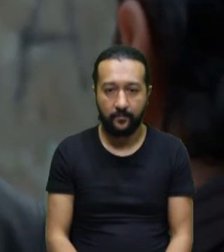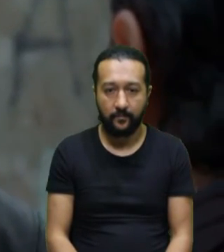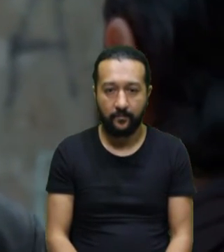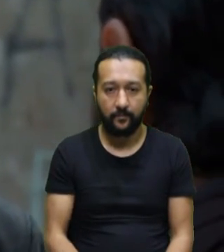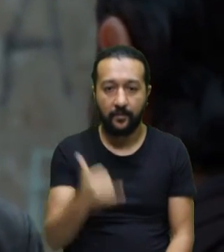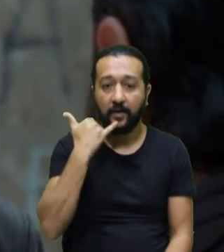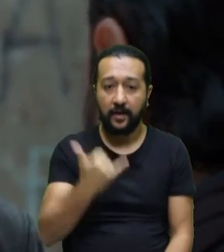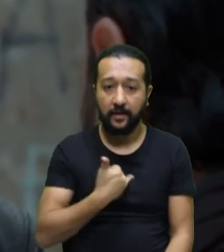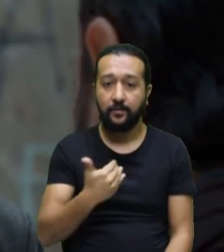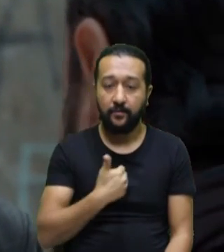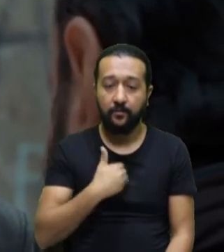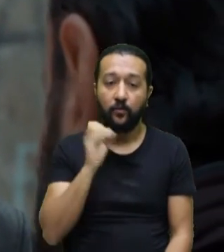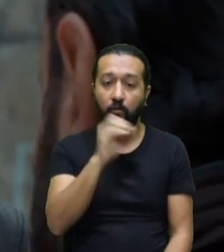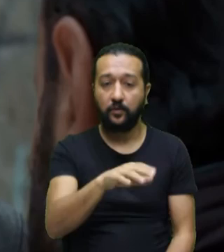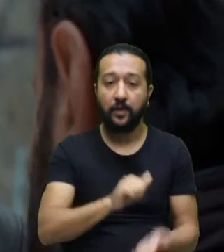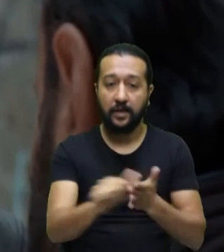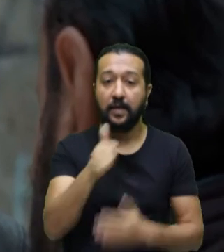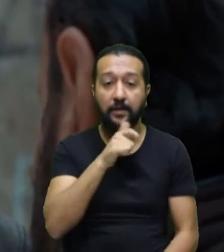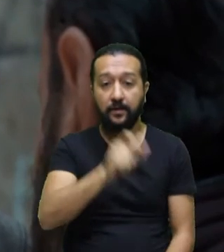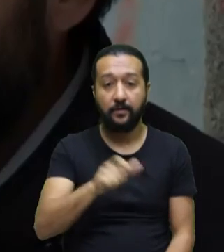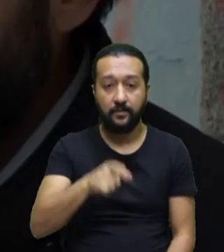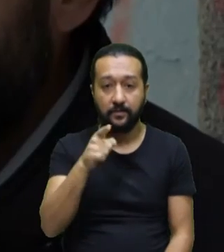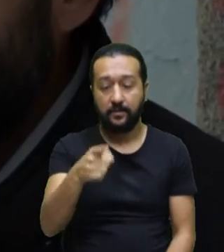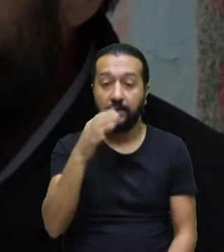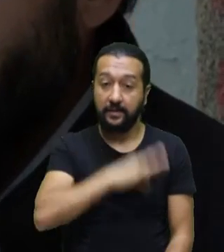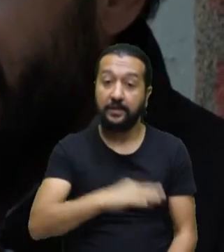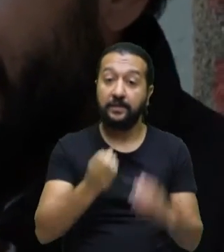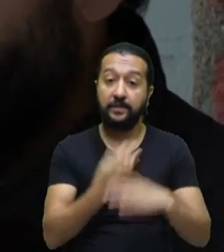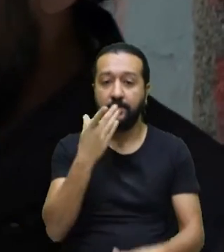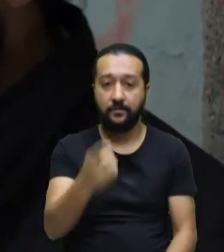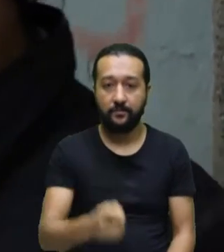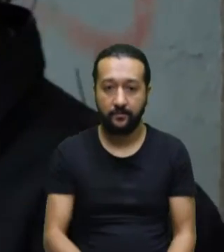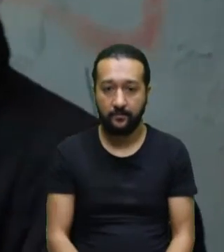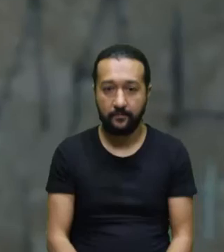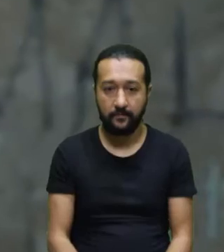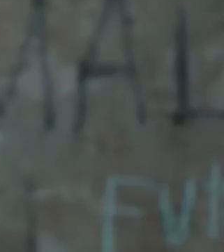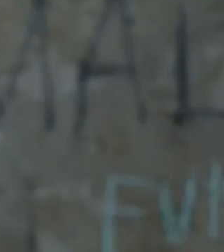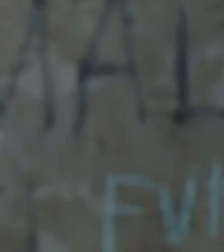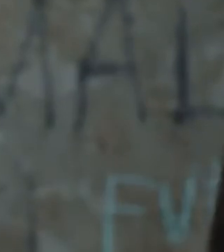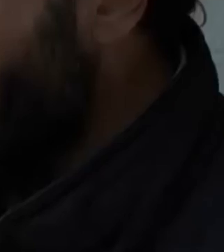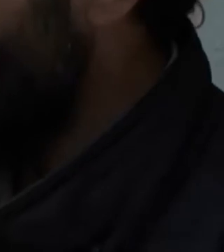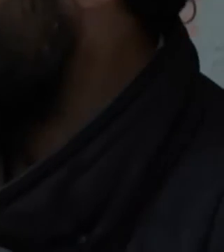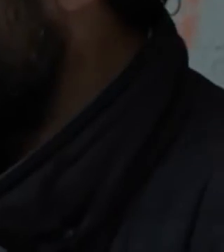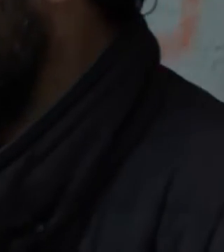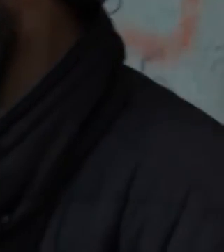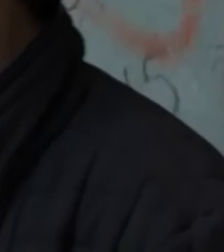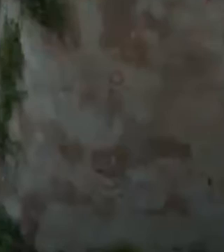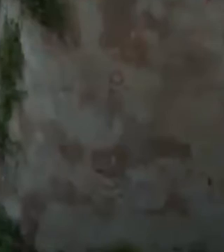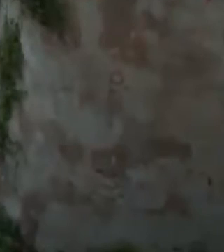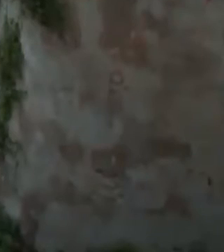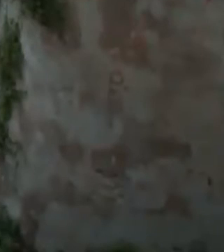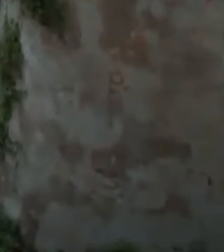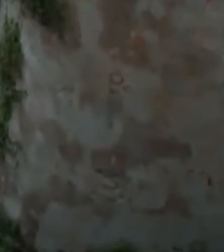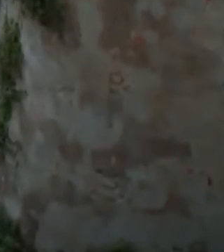sokuldu. Ararsan benim göndereceğim her adamdan sen de payını alırsın. Sakallarını sıvazlayıp onayladı, kaçar gibi